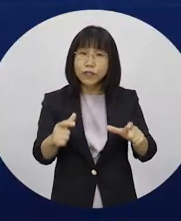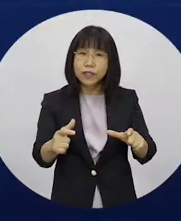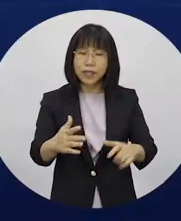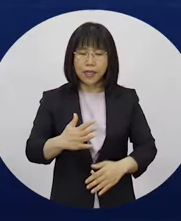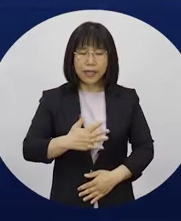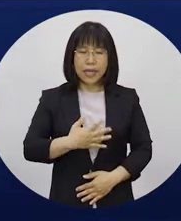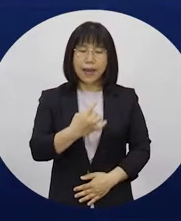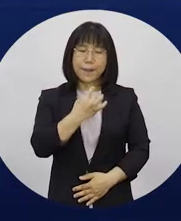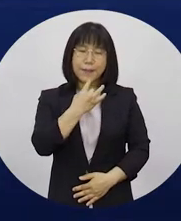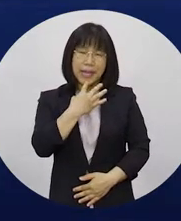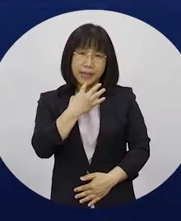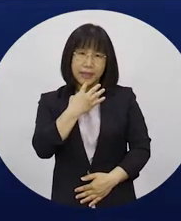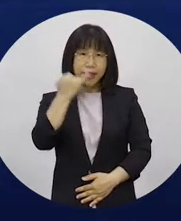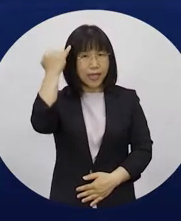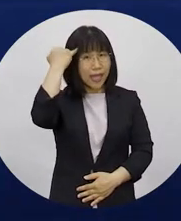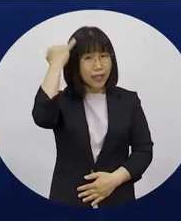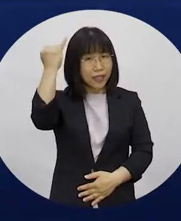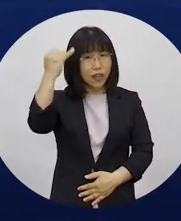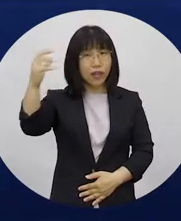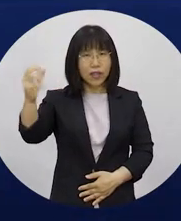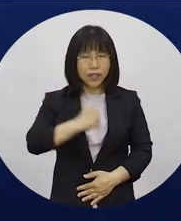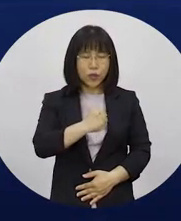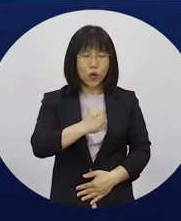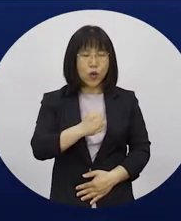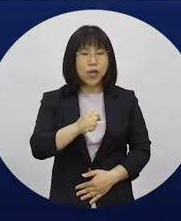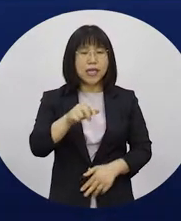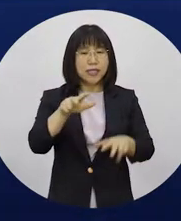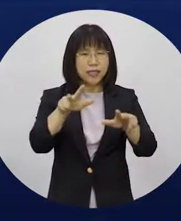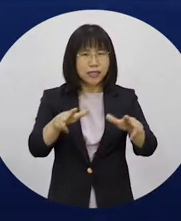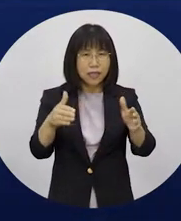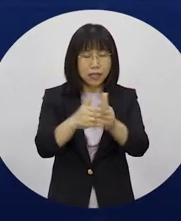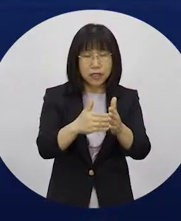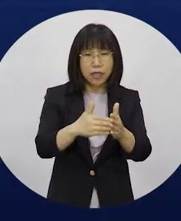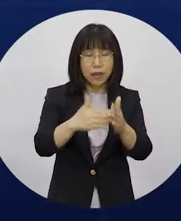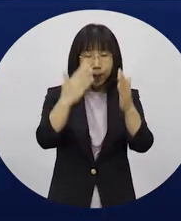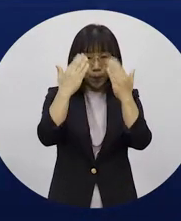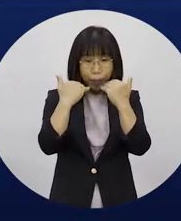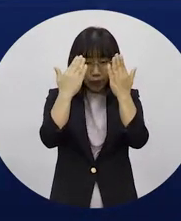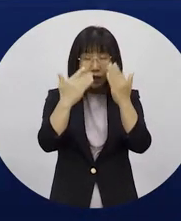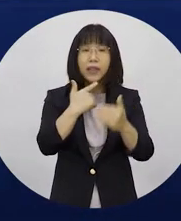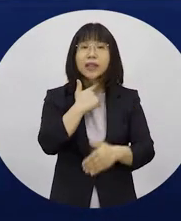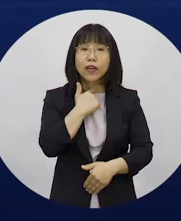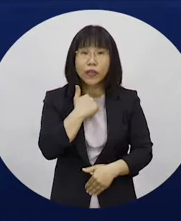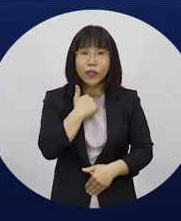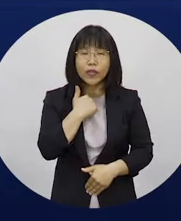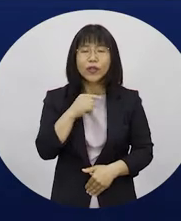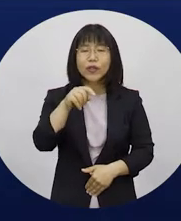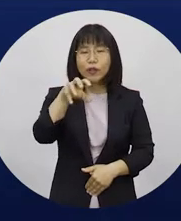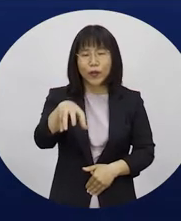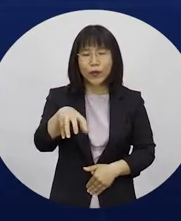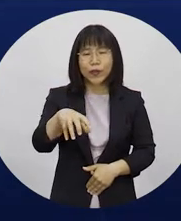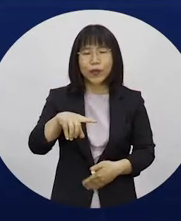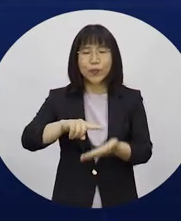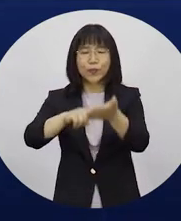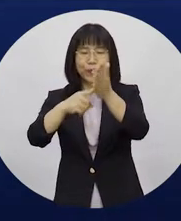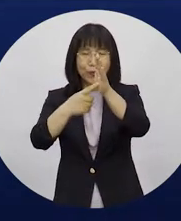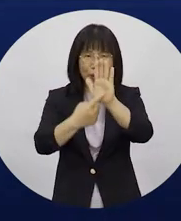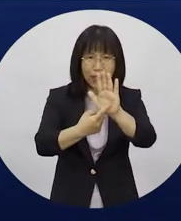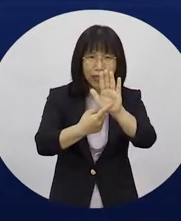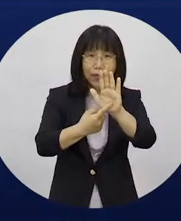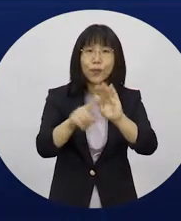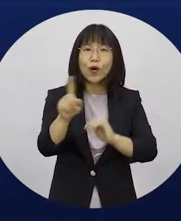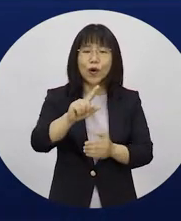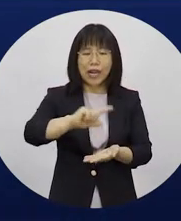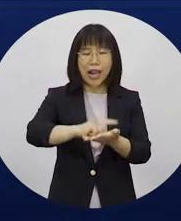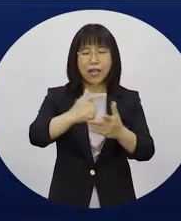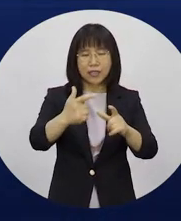강서구가 나만의 아이디어로 미처 알지 못했던 강서구 곳곳의 이야기를 들려줄 지금은 강서시대 강서